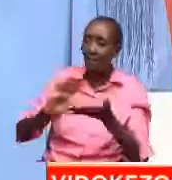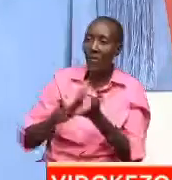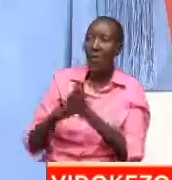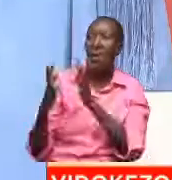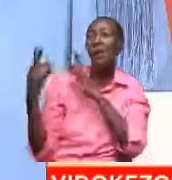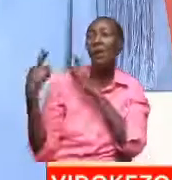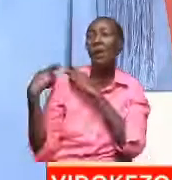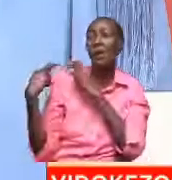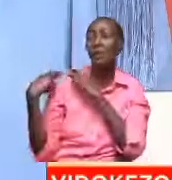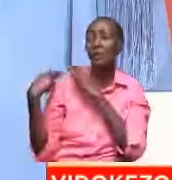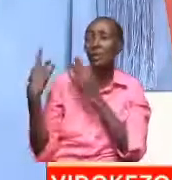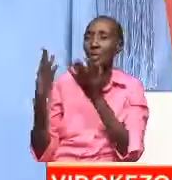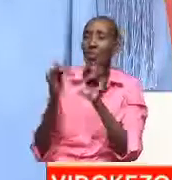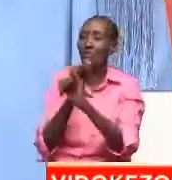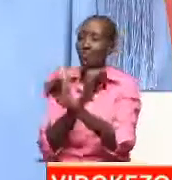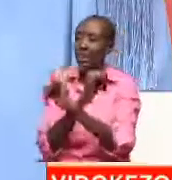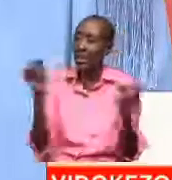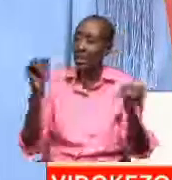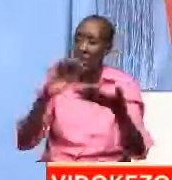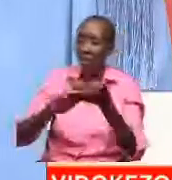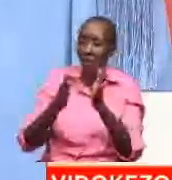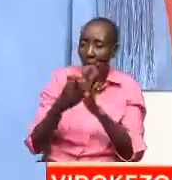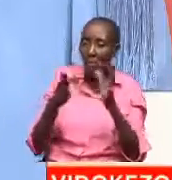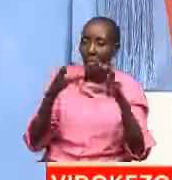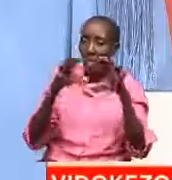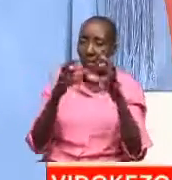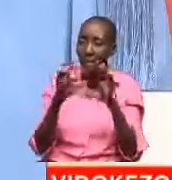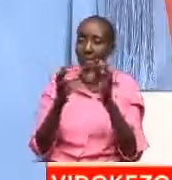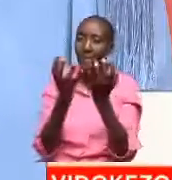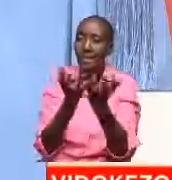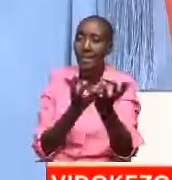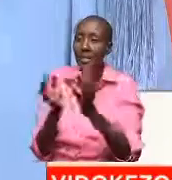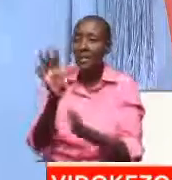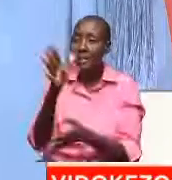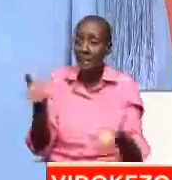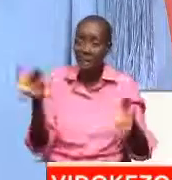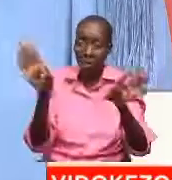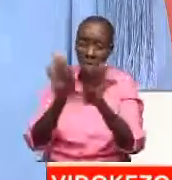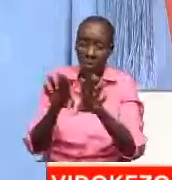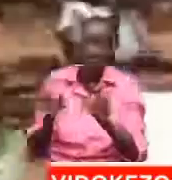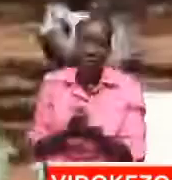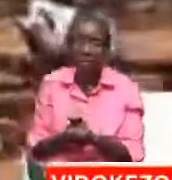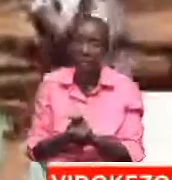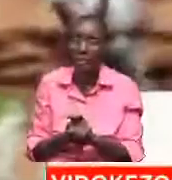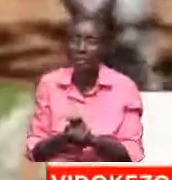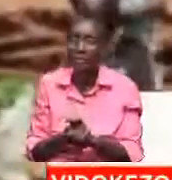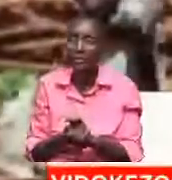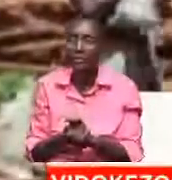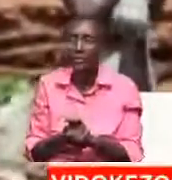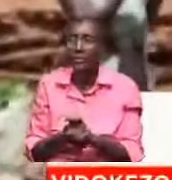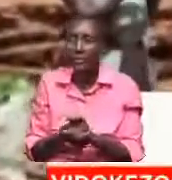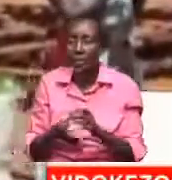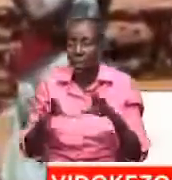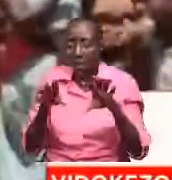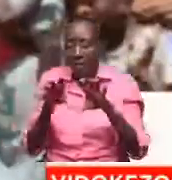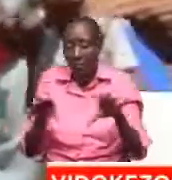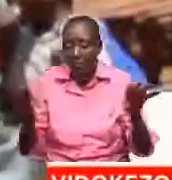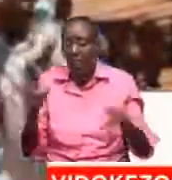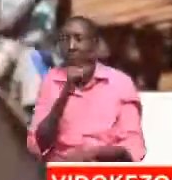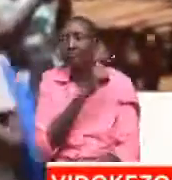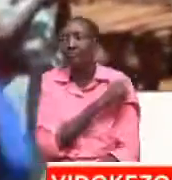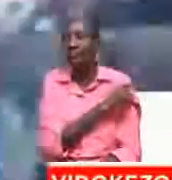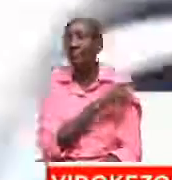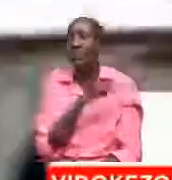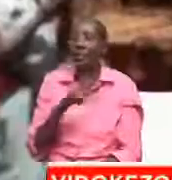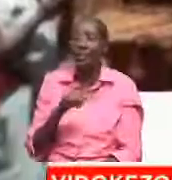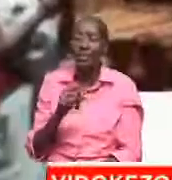kufungiwa biashara zao. Mwandishi wetu Wycliffe Siko na taarifa hiyo kwa kina. Soko la daraja mbili hii leo limezingirwa